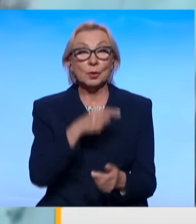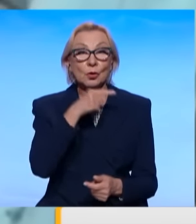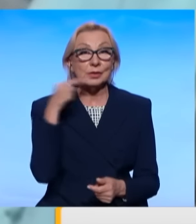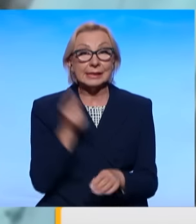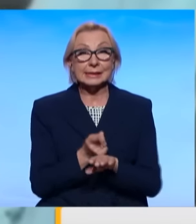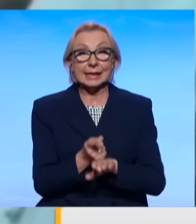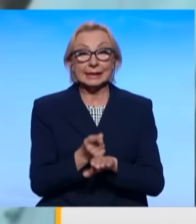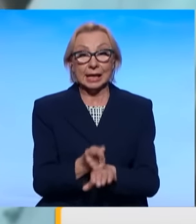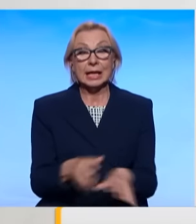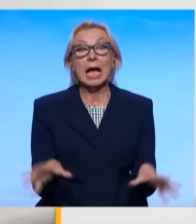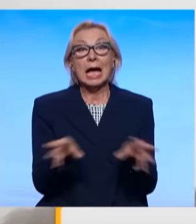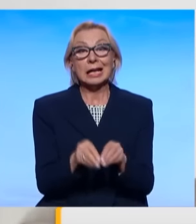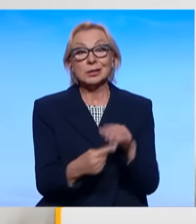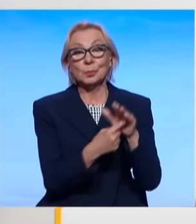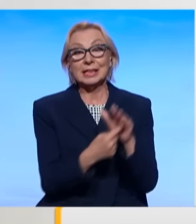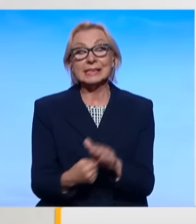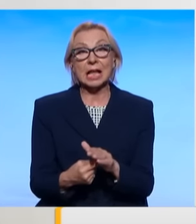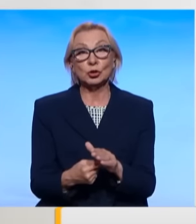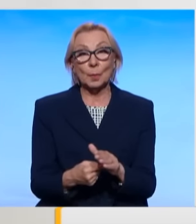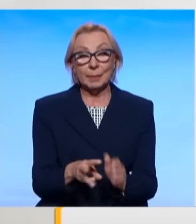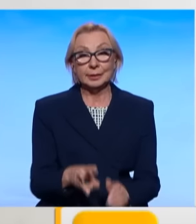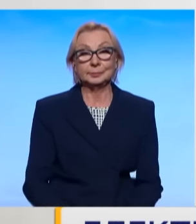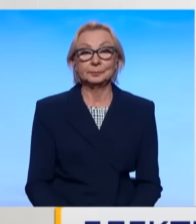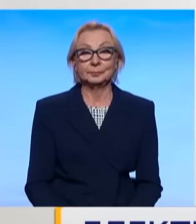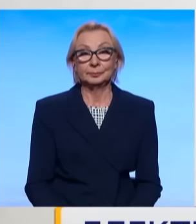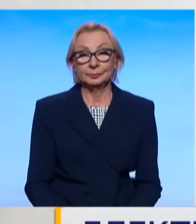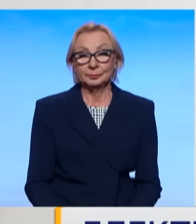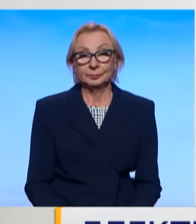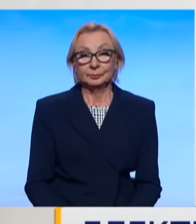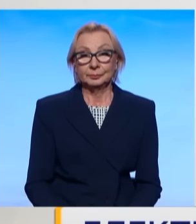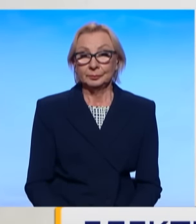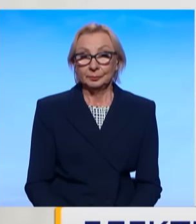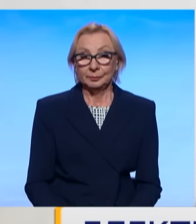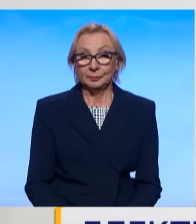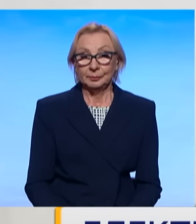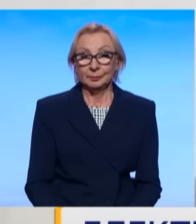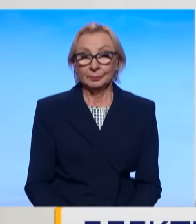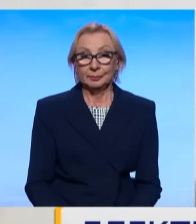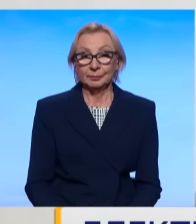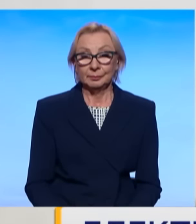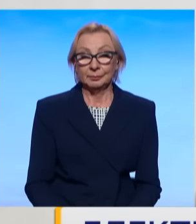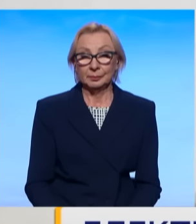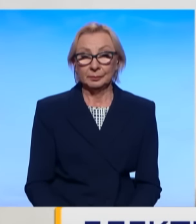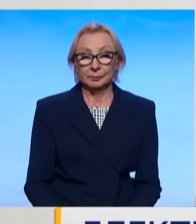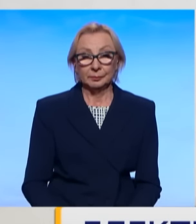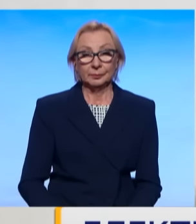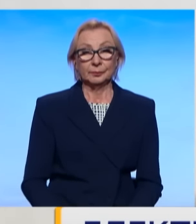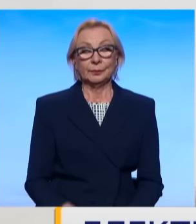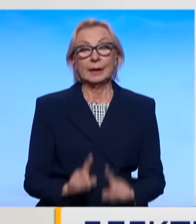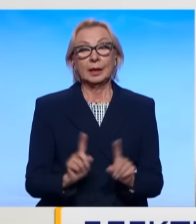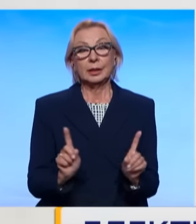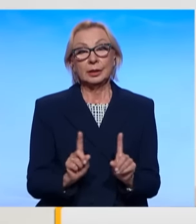із десантом. Просто вдалося, не знаю, навіть Боже провідіння помогло